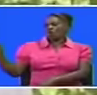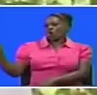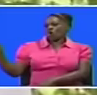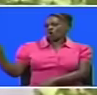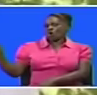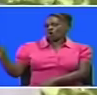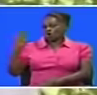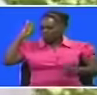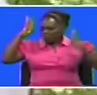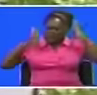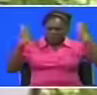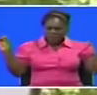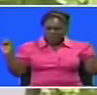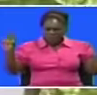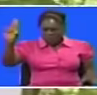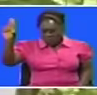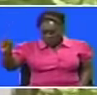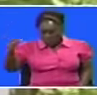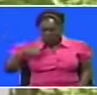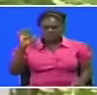wala msio na wasiwasi. No.